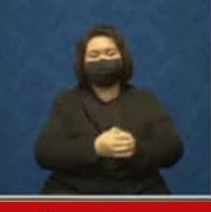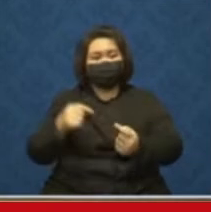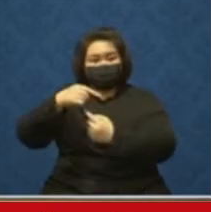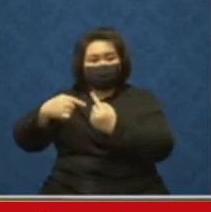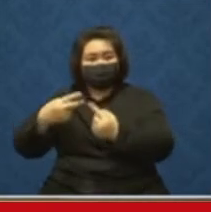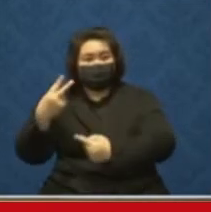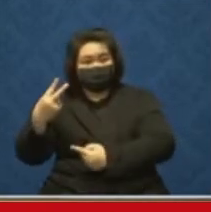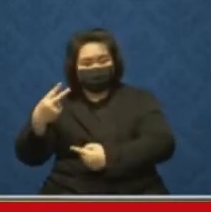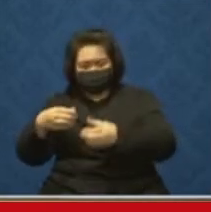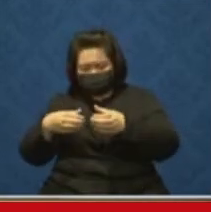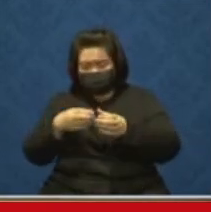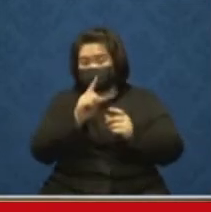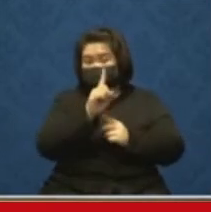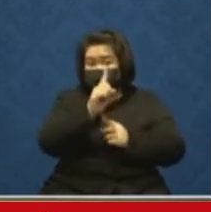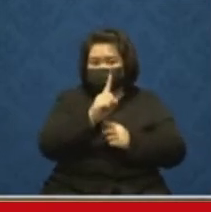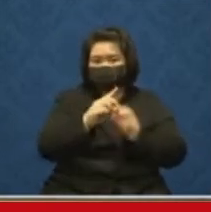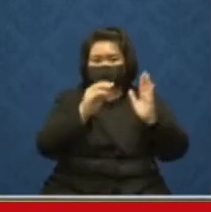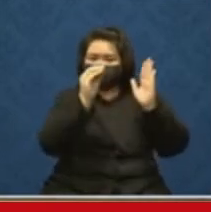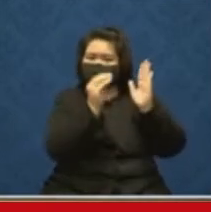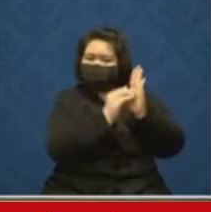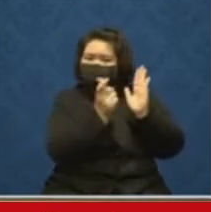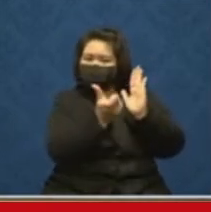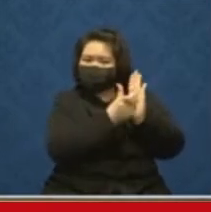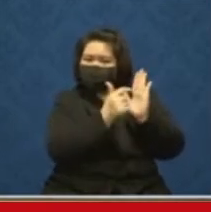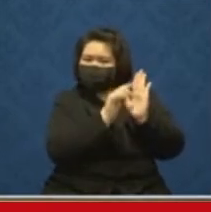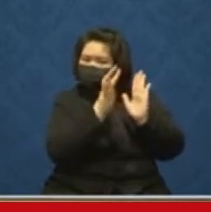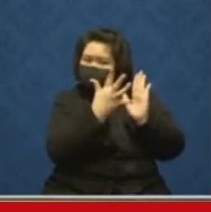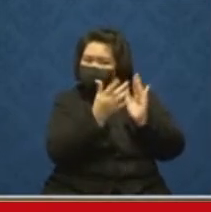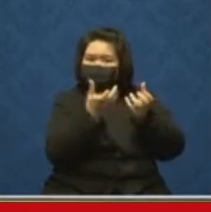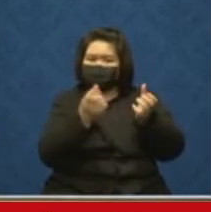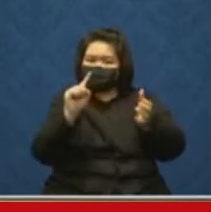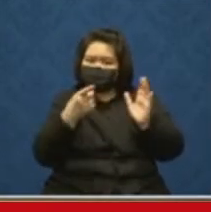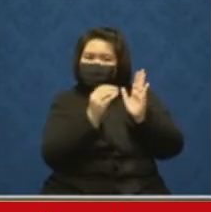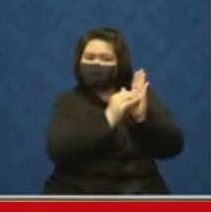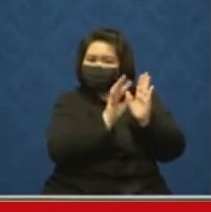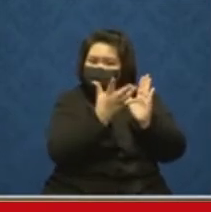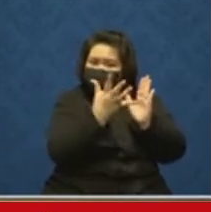แต่รอบ 2นกลุมแรกไม่มีการกำหนดไ้เลยแม้แต่บนทดเดียววาต้องเป็นของให่